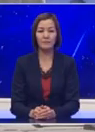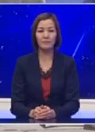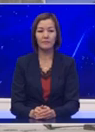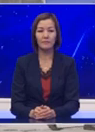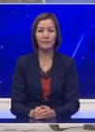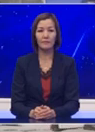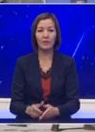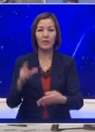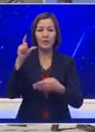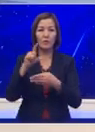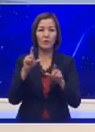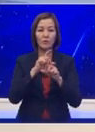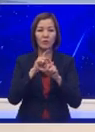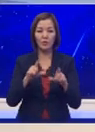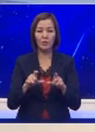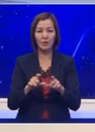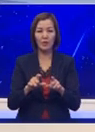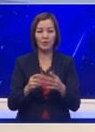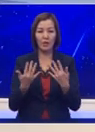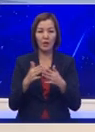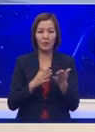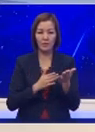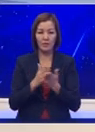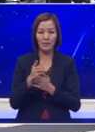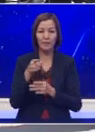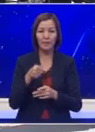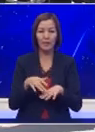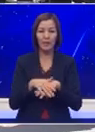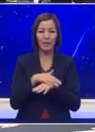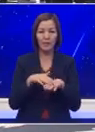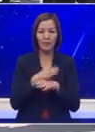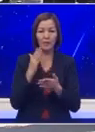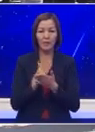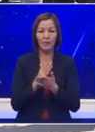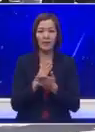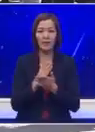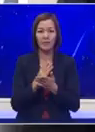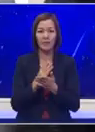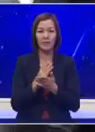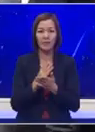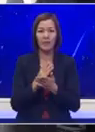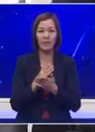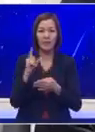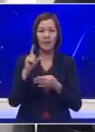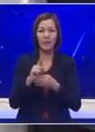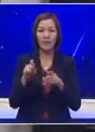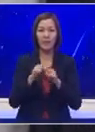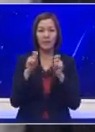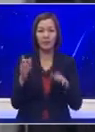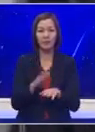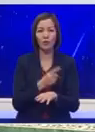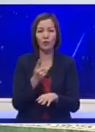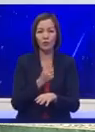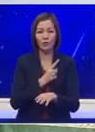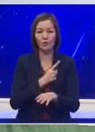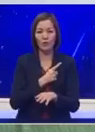Құлшылық құтқанасы ауылдың кіреберісінде орналасқан. Мыңға жоқ тұрғыны бар айдынды өлке жұртшылығы Алла үйінің салынуын көптен күткен. Енді ақсақалдар ауылдан